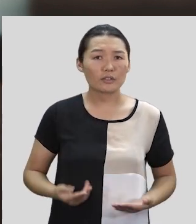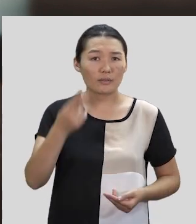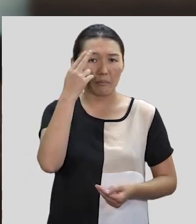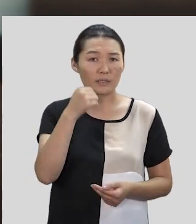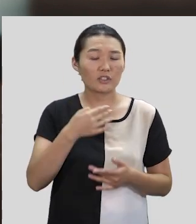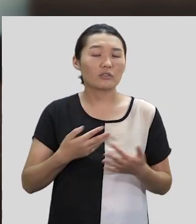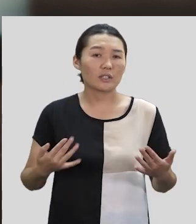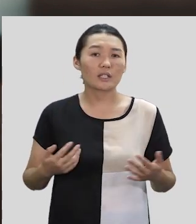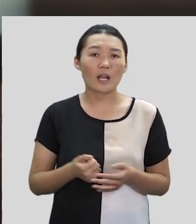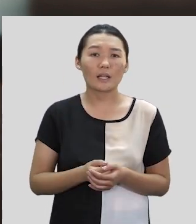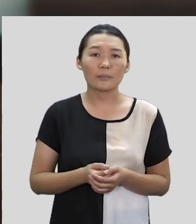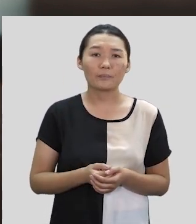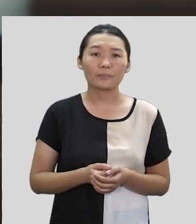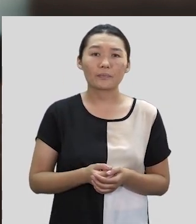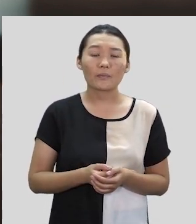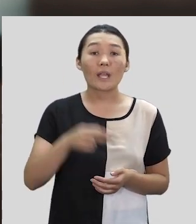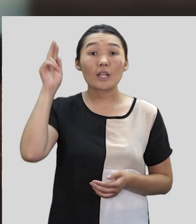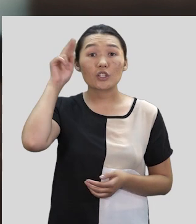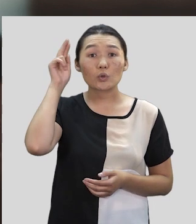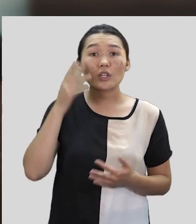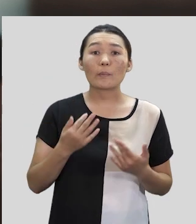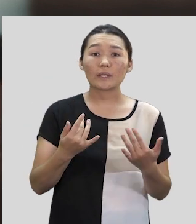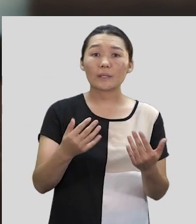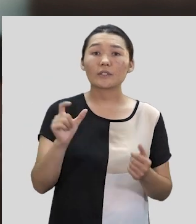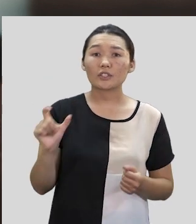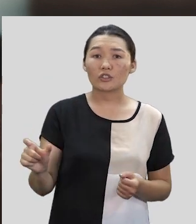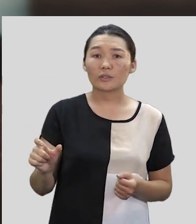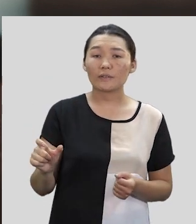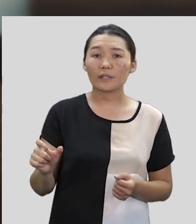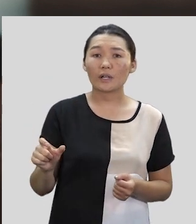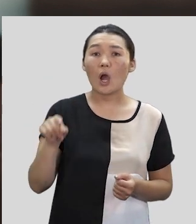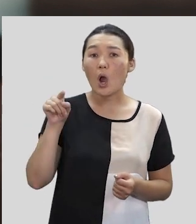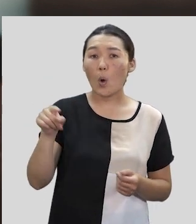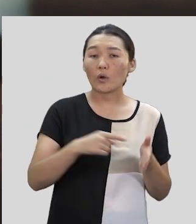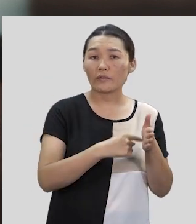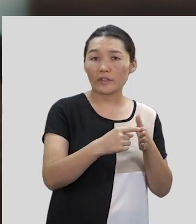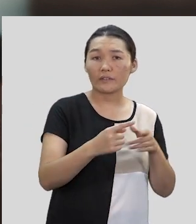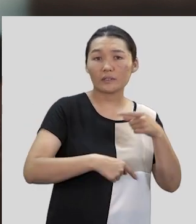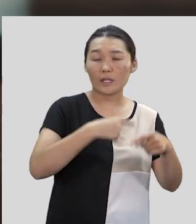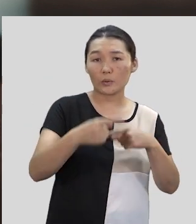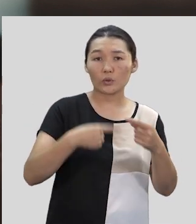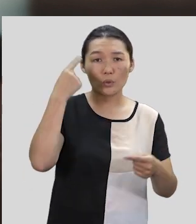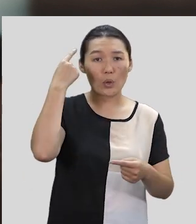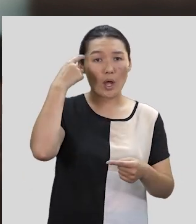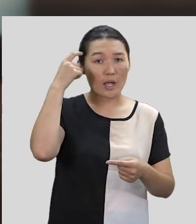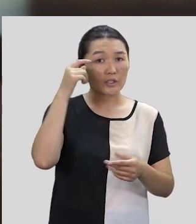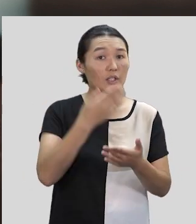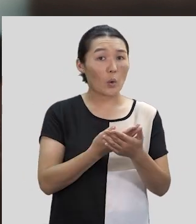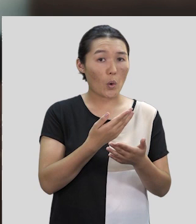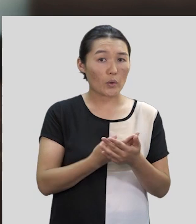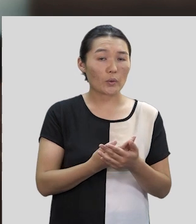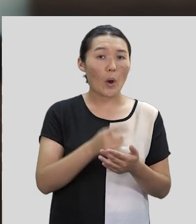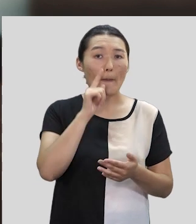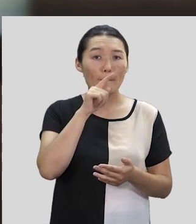далее причем изучая потребности человека он вывел следующую теорию пока человек